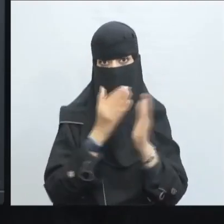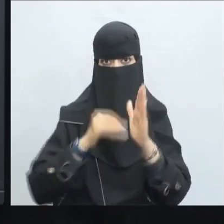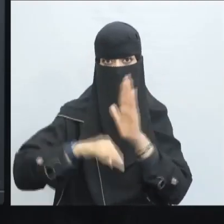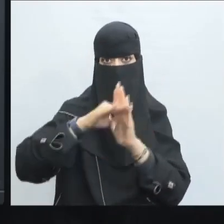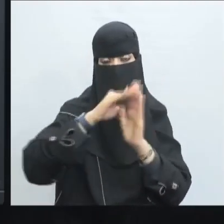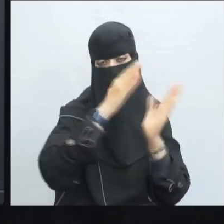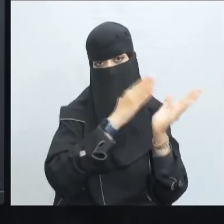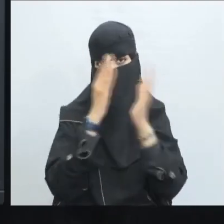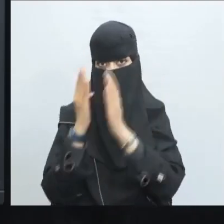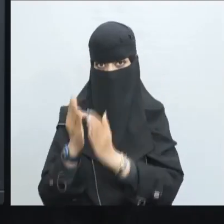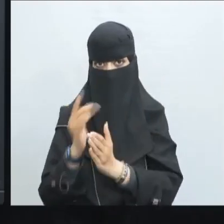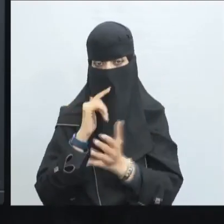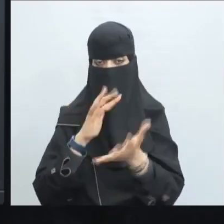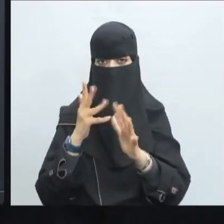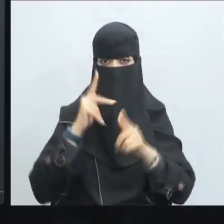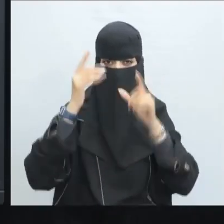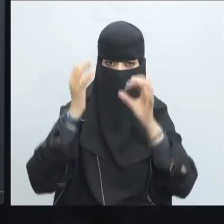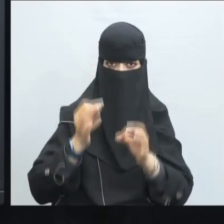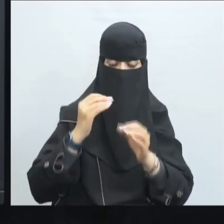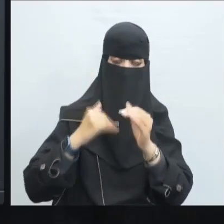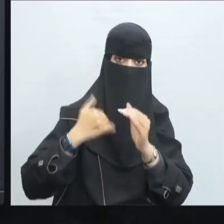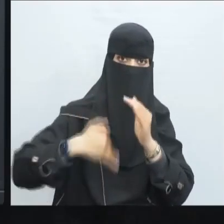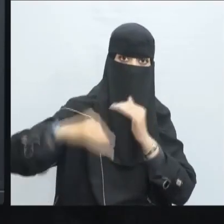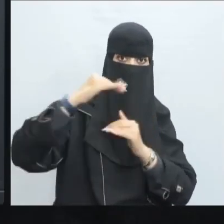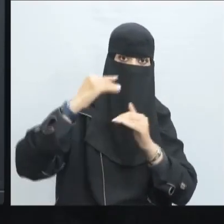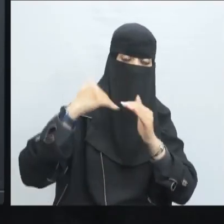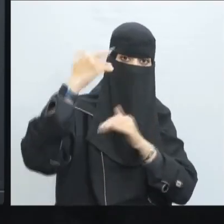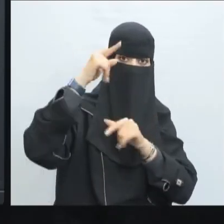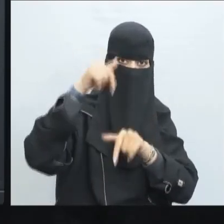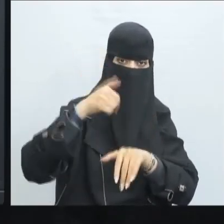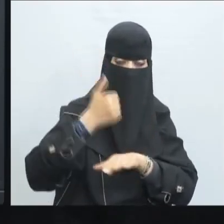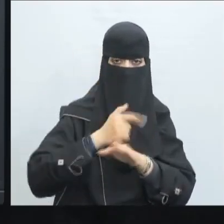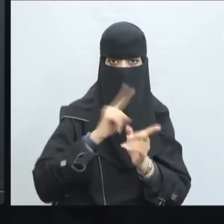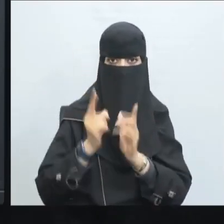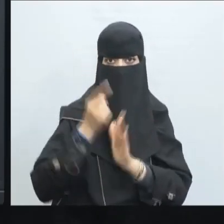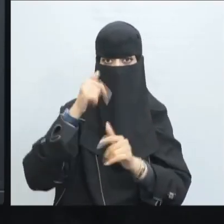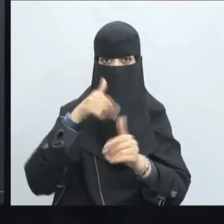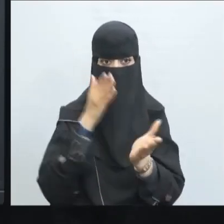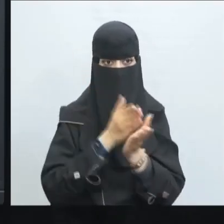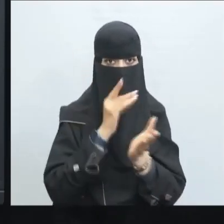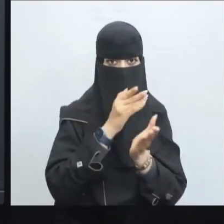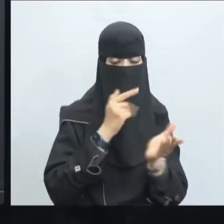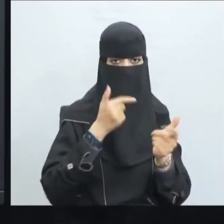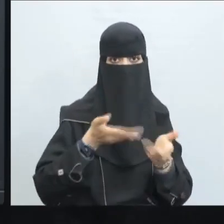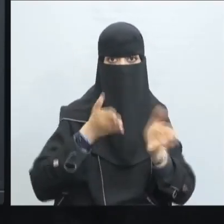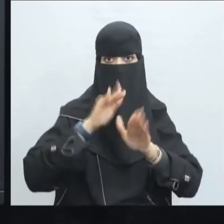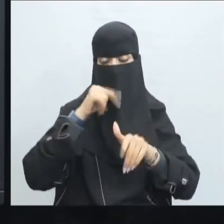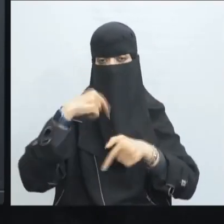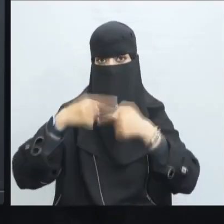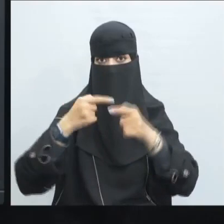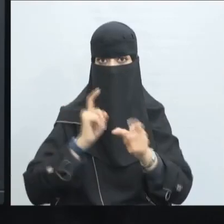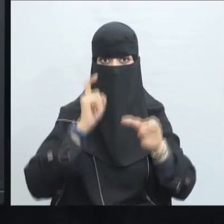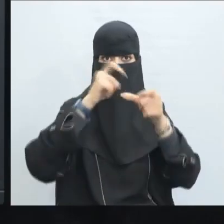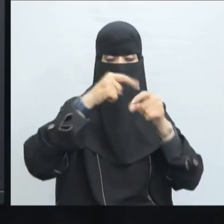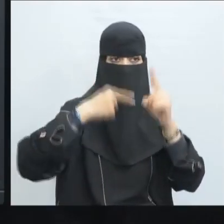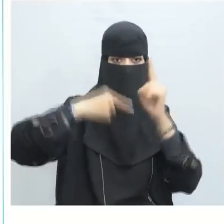الحضور او تكون دقيقه بدرجه اعلى حينما نعتمد طريقه واحده كلما كان لدينا طرق اكثر كلما توصلنا